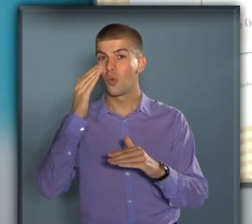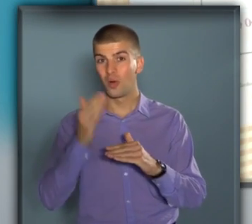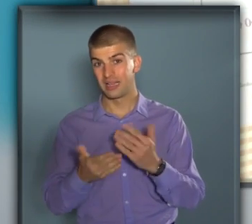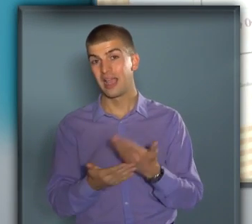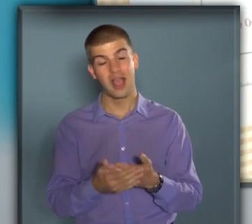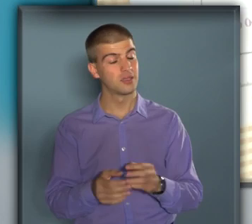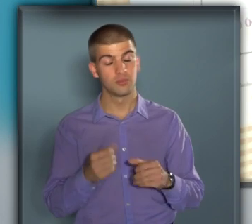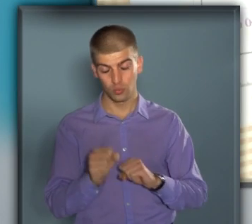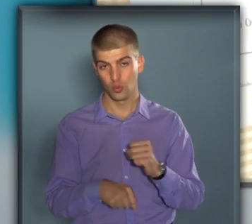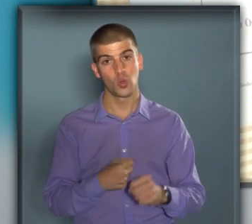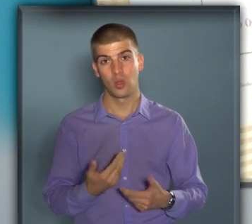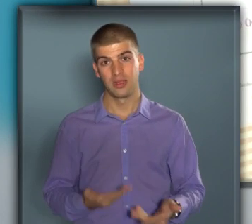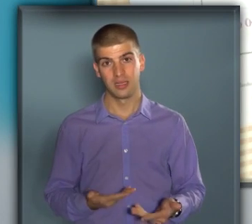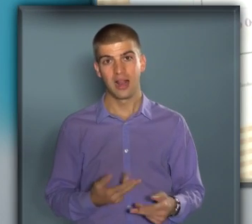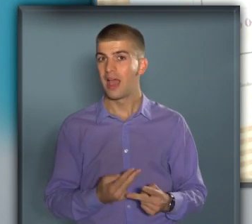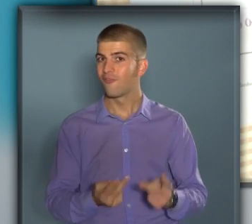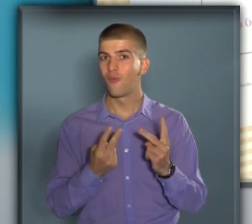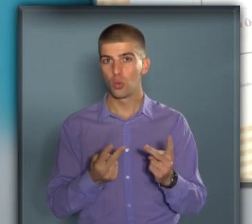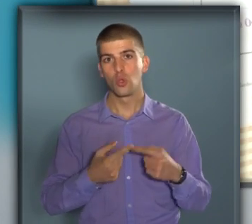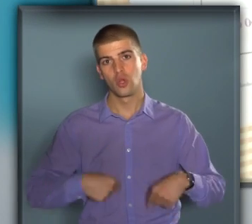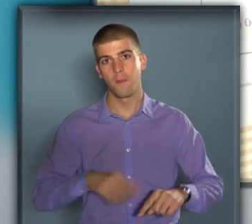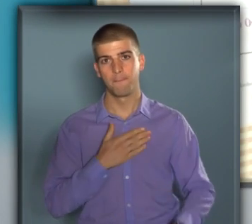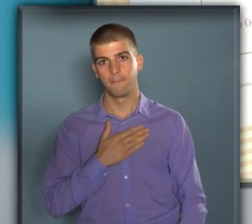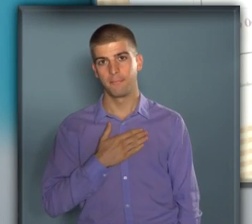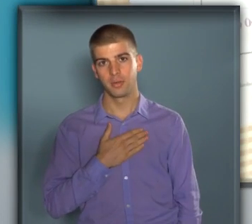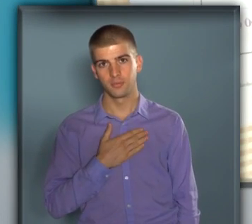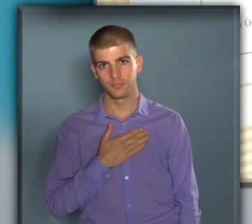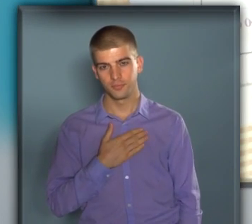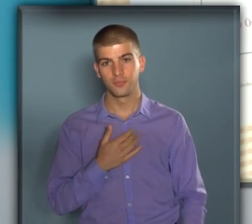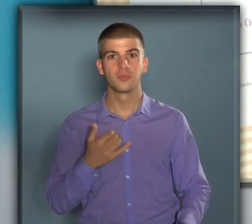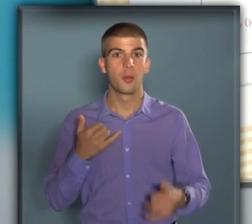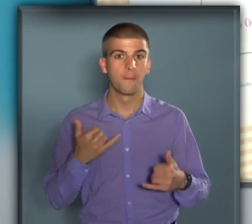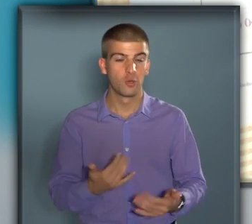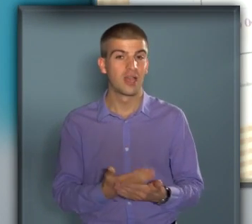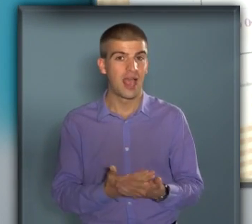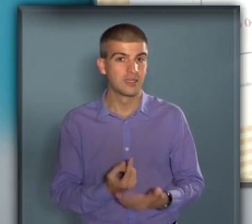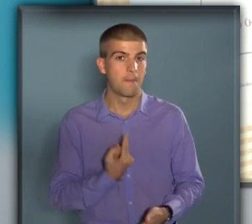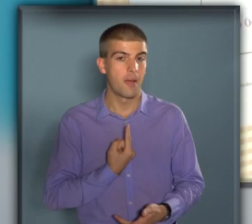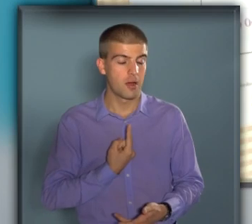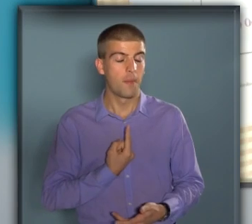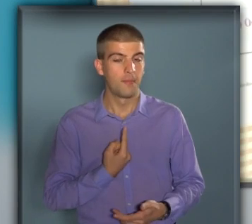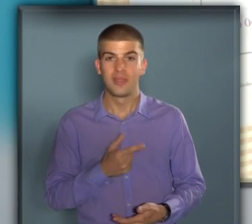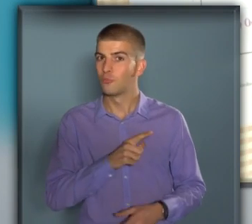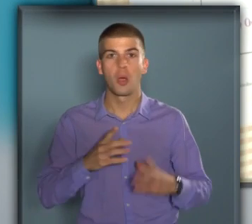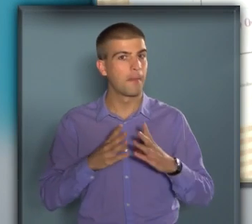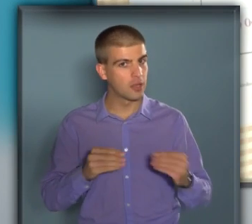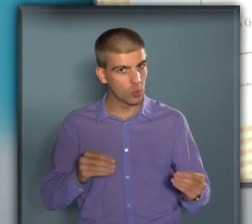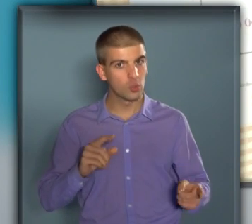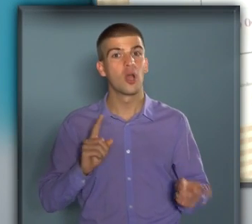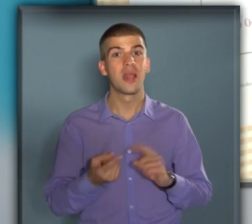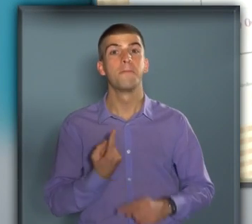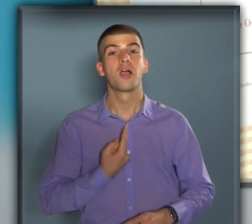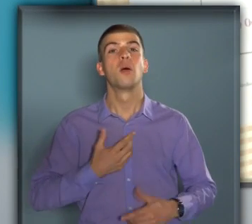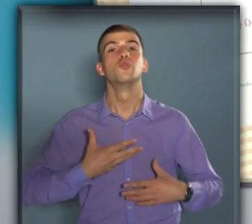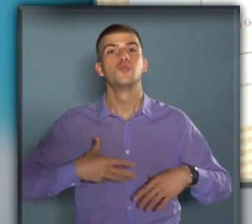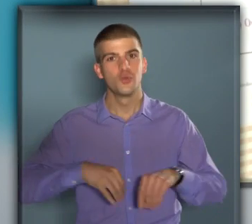egyik legfontosabb útra való nekünk pedagógusoknak, és akkor most áthelyezve magamat is a szülői szerepembe, nekünk szülőknek